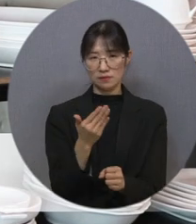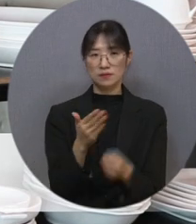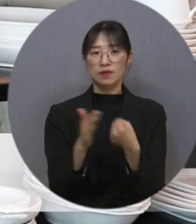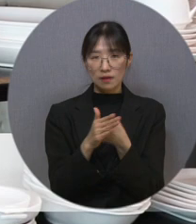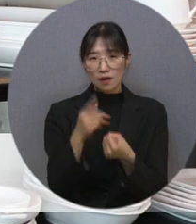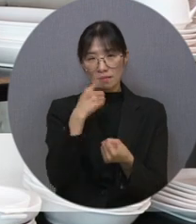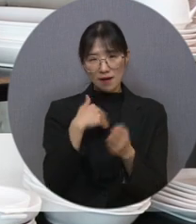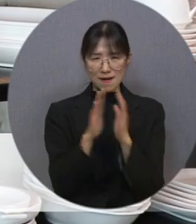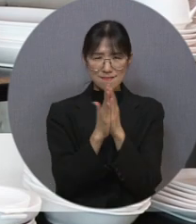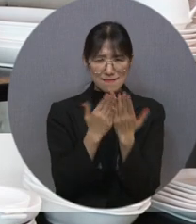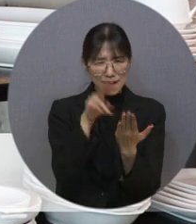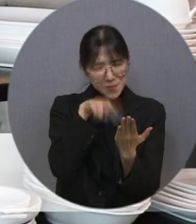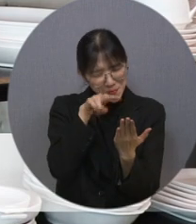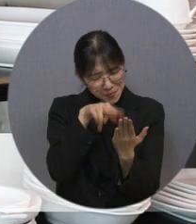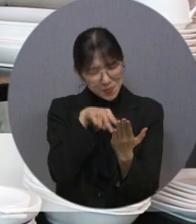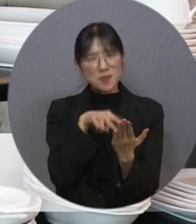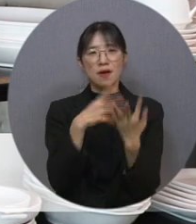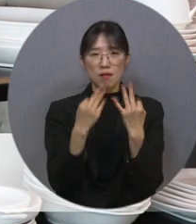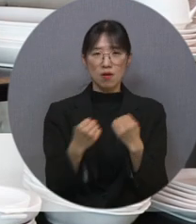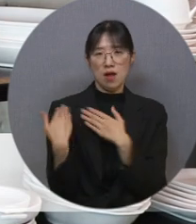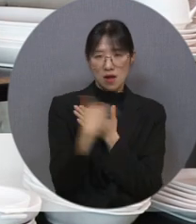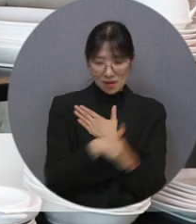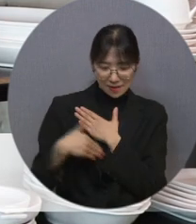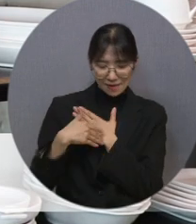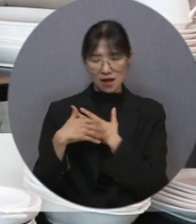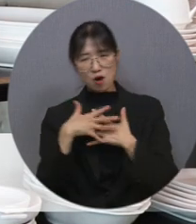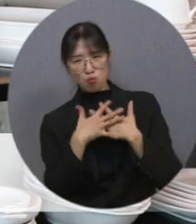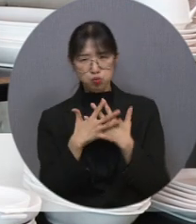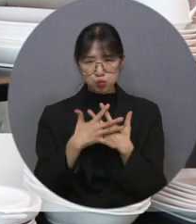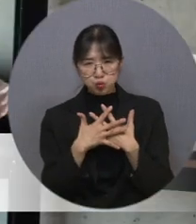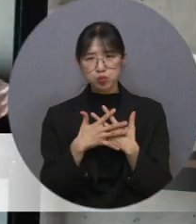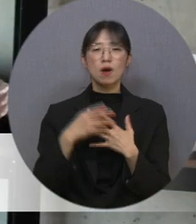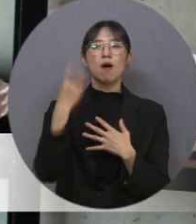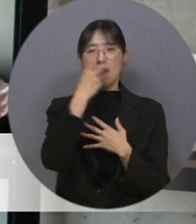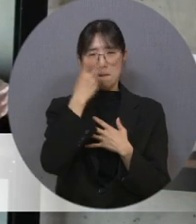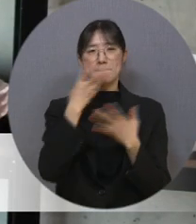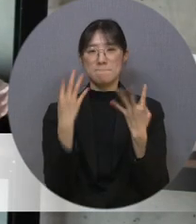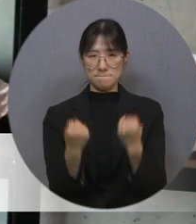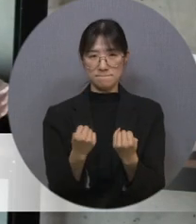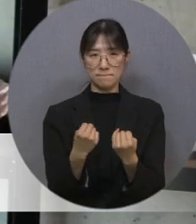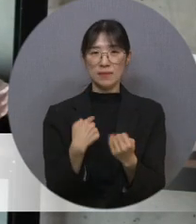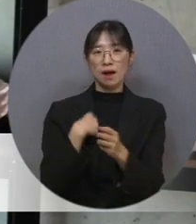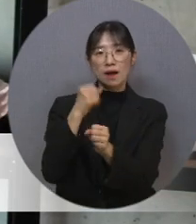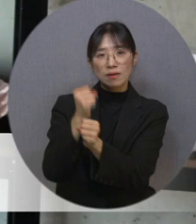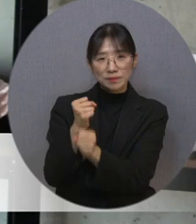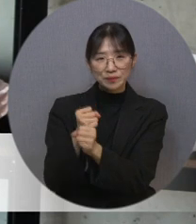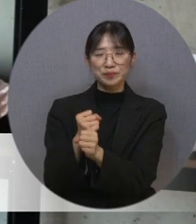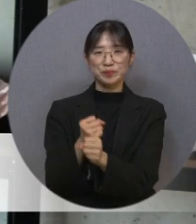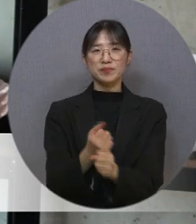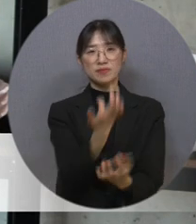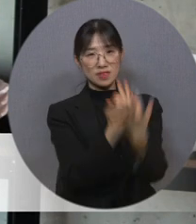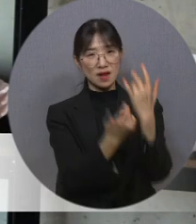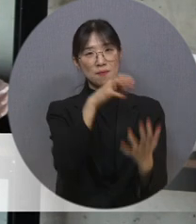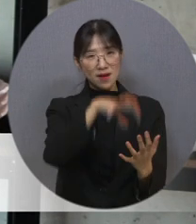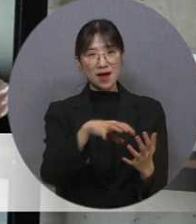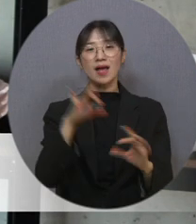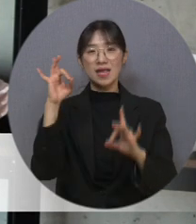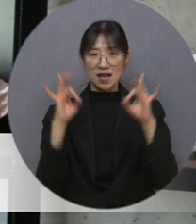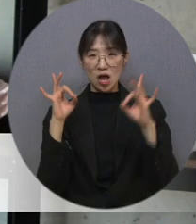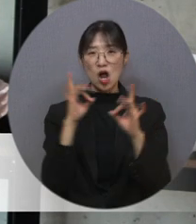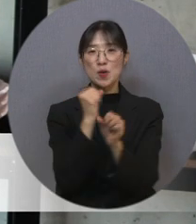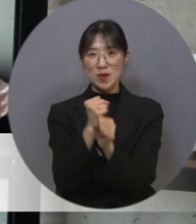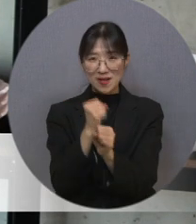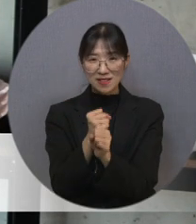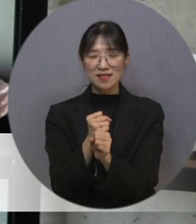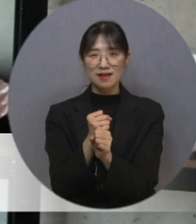저는 책을 많이 보고 인체학적으로 공부를 참 많이 했어요. 근데 만들어서 제가 가마에다가 이